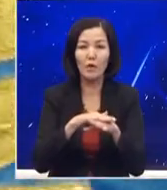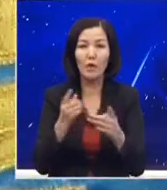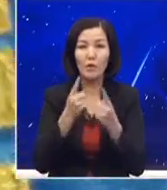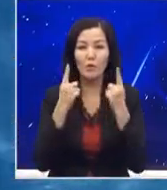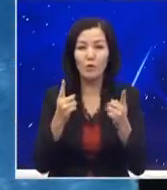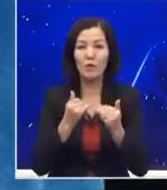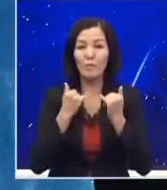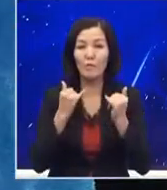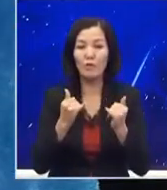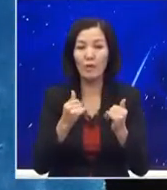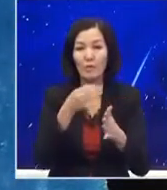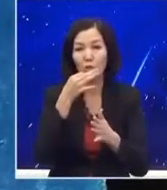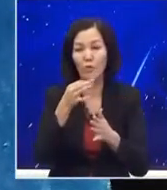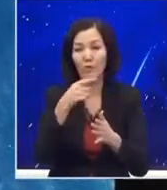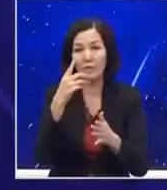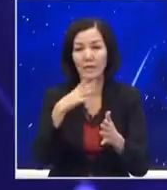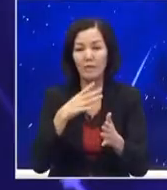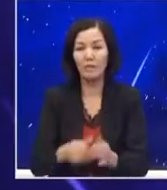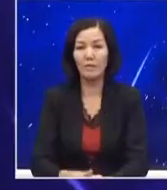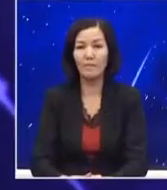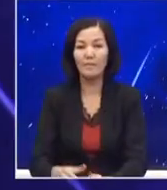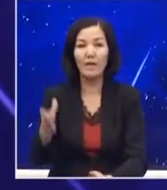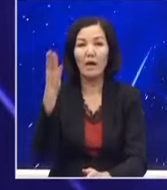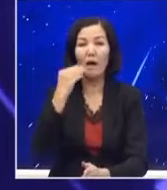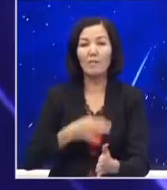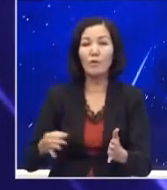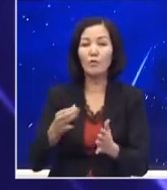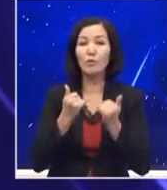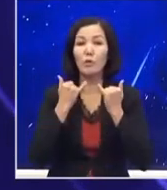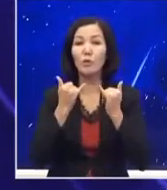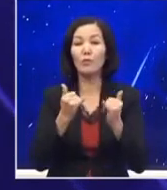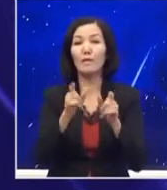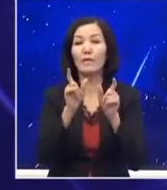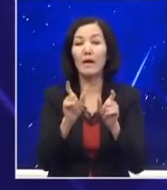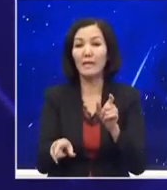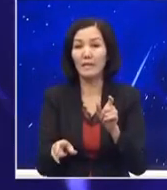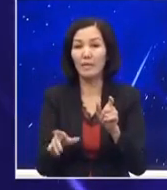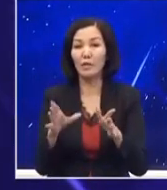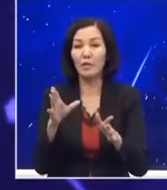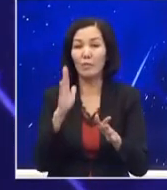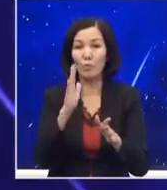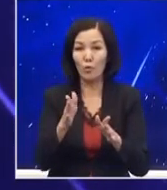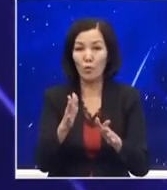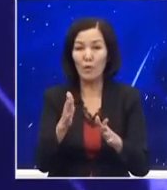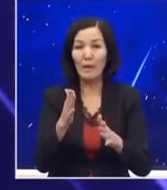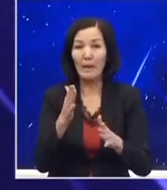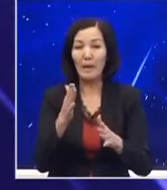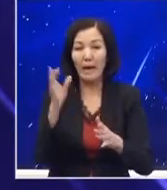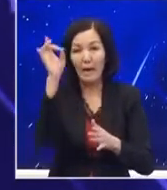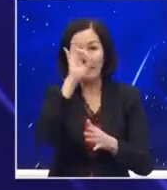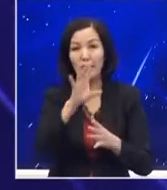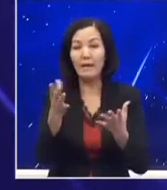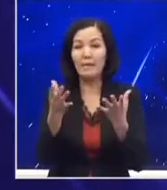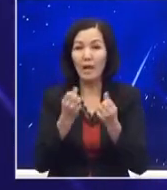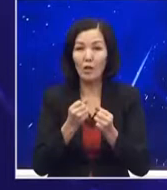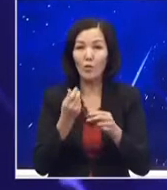мәртебе, жауапкершілік екенін айтып өтті. Алматы облысының құрметті азаматы болу атағы мен үшін